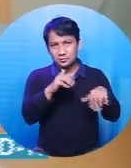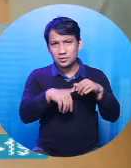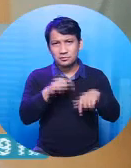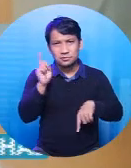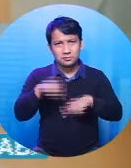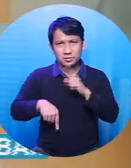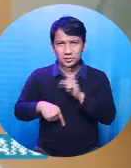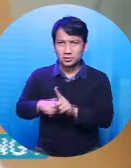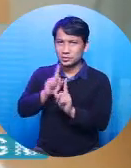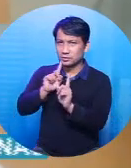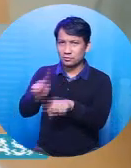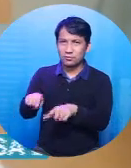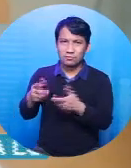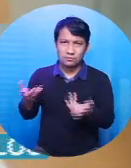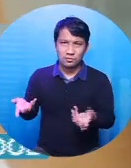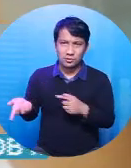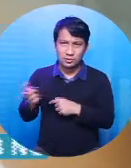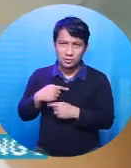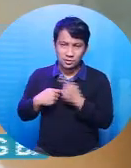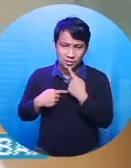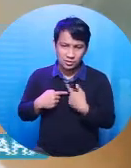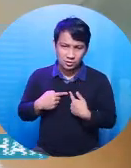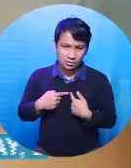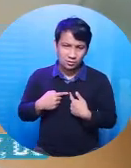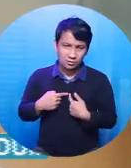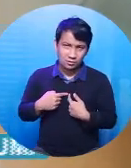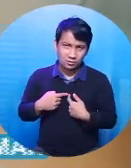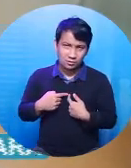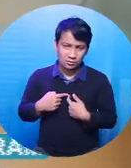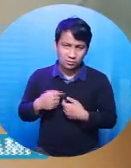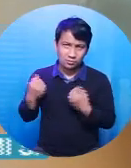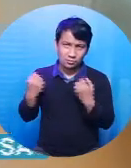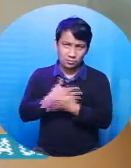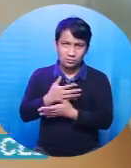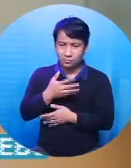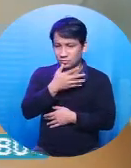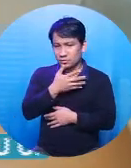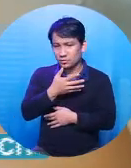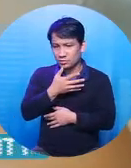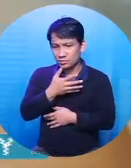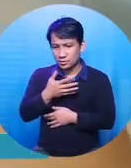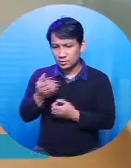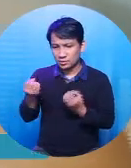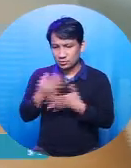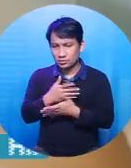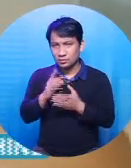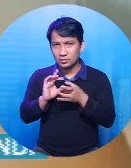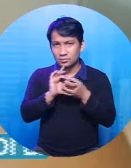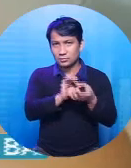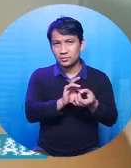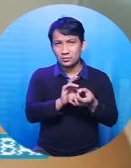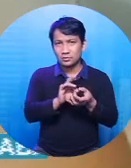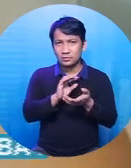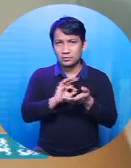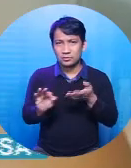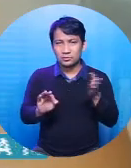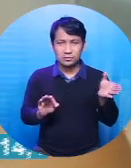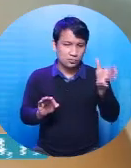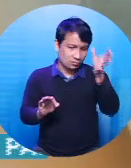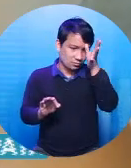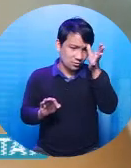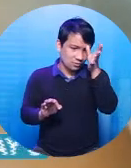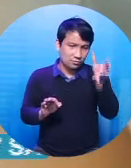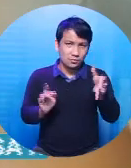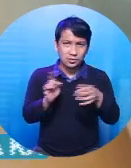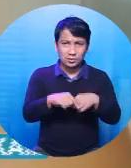mo man ako sinagot. Tapos sabi mo, matakot ako kay Papa, ma. Kasi nakakunik yung cellphone, yung mga account namin doon sa